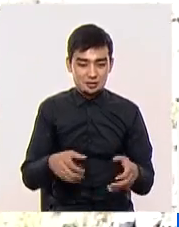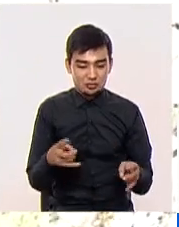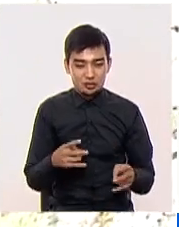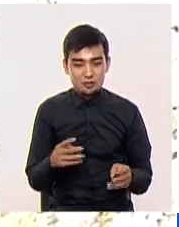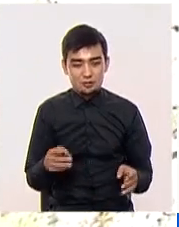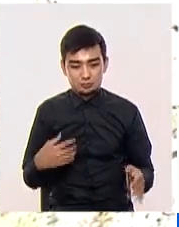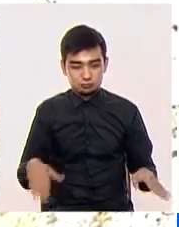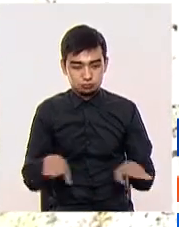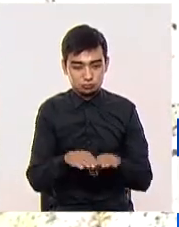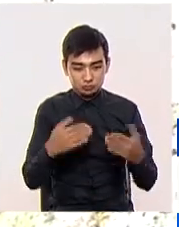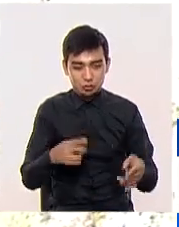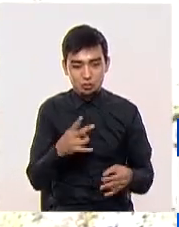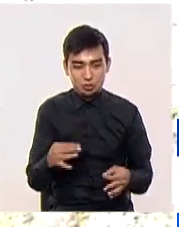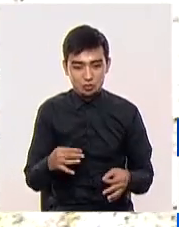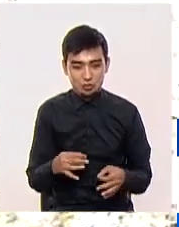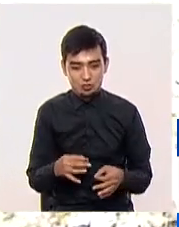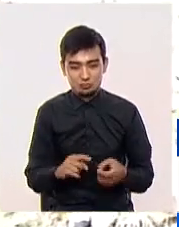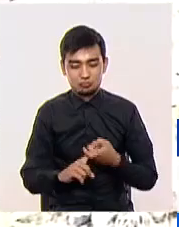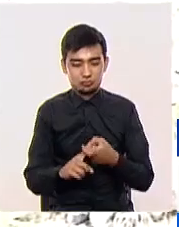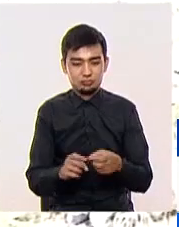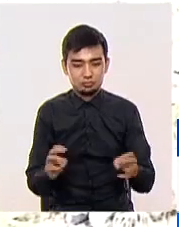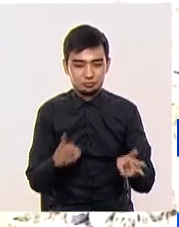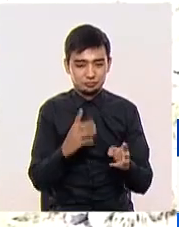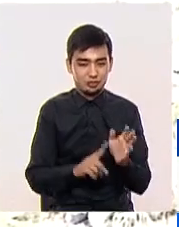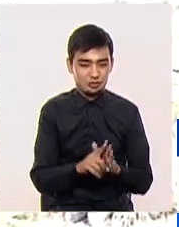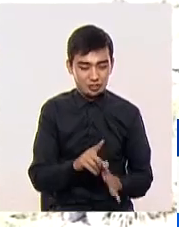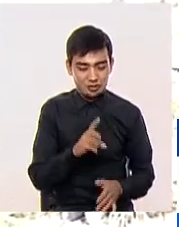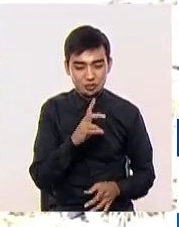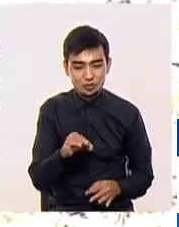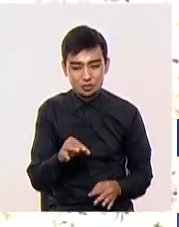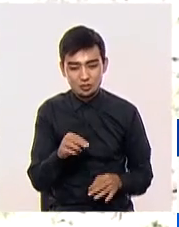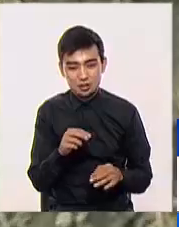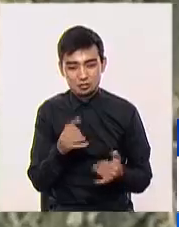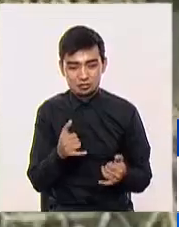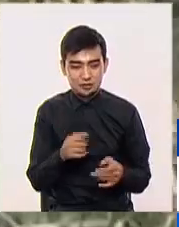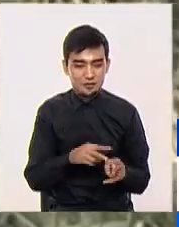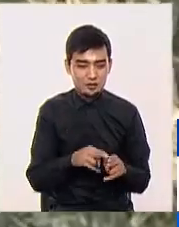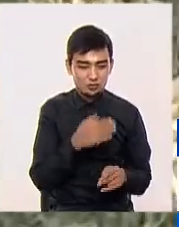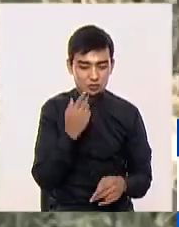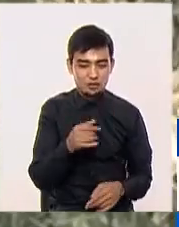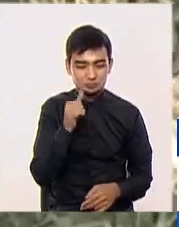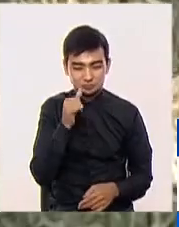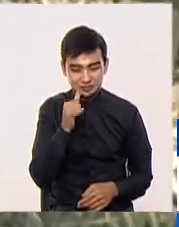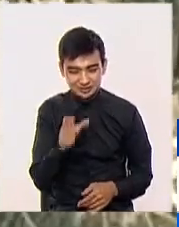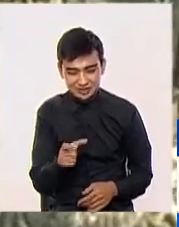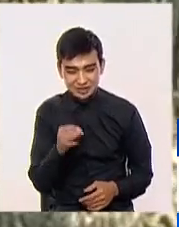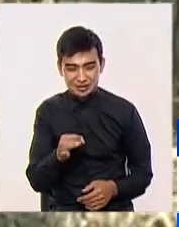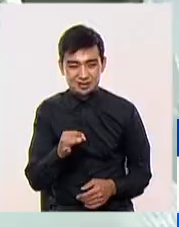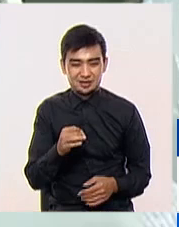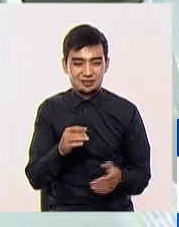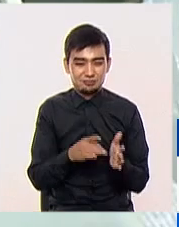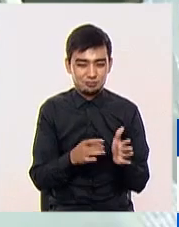локализован, только осталось окарауливание теперь смотреть. А так все, никаких угроз нет. Окурки от сигарет, стеклянные бутыли